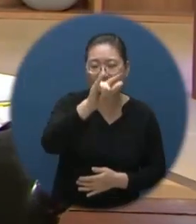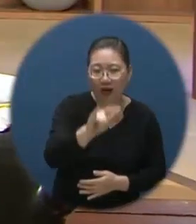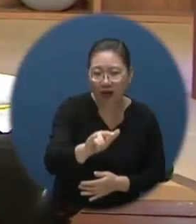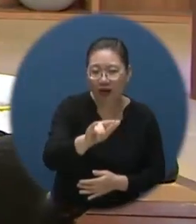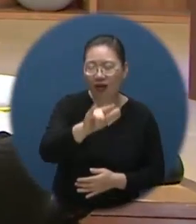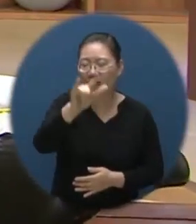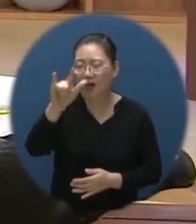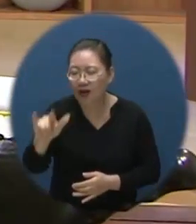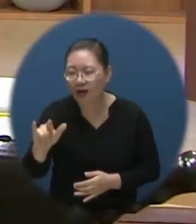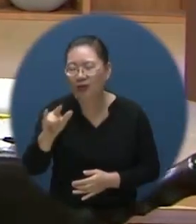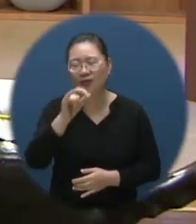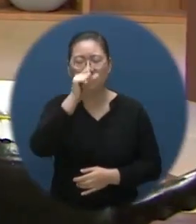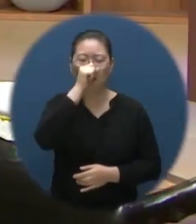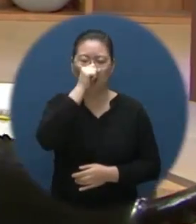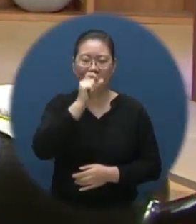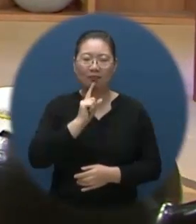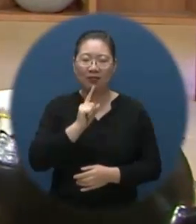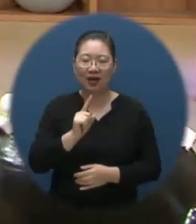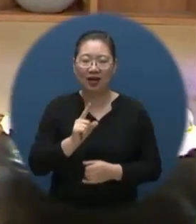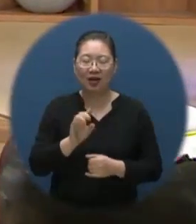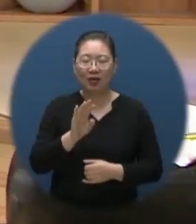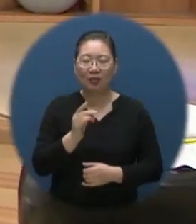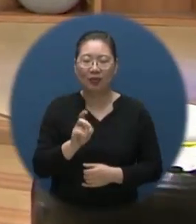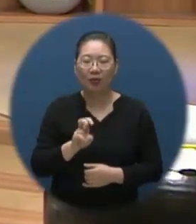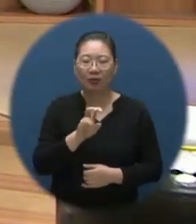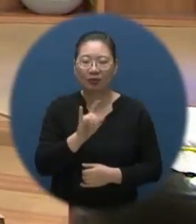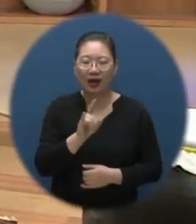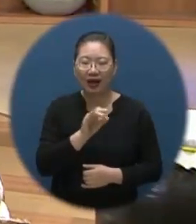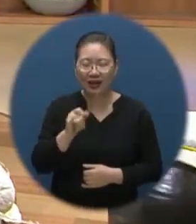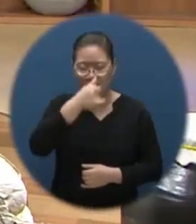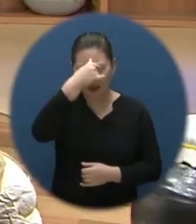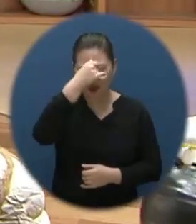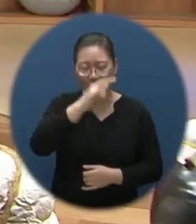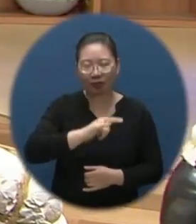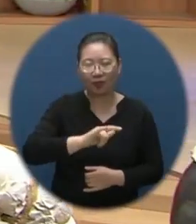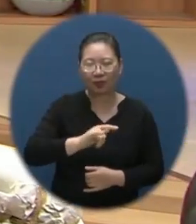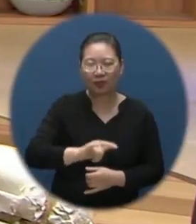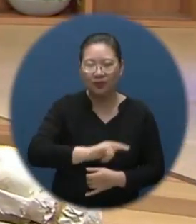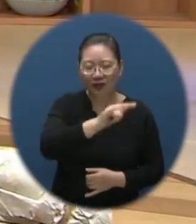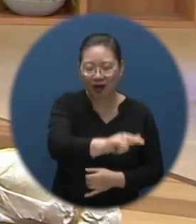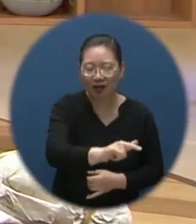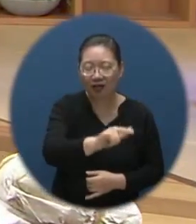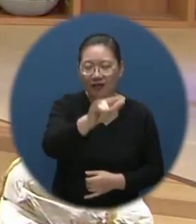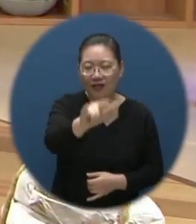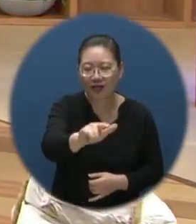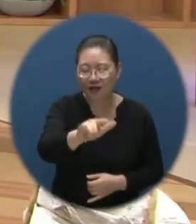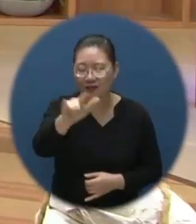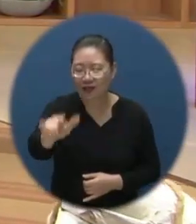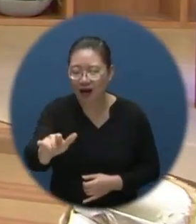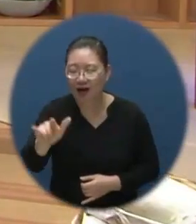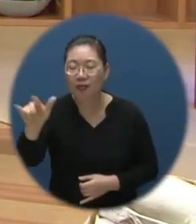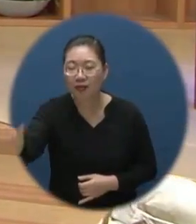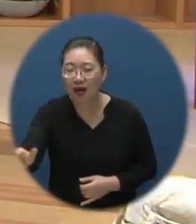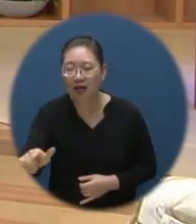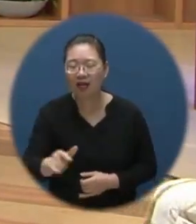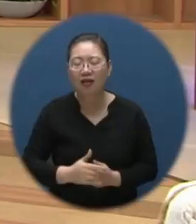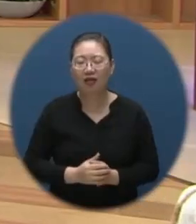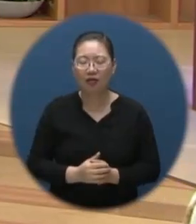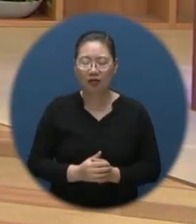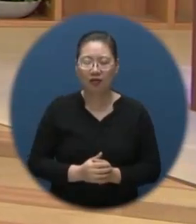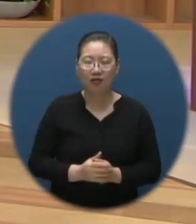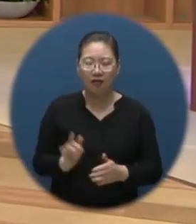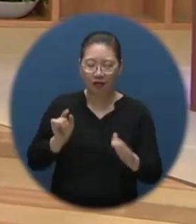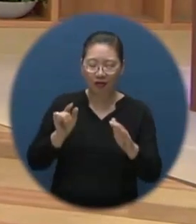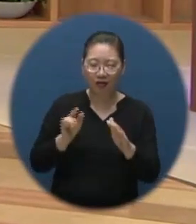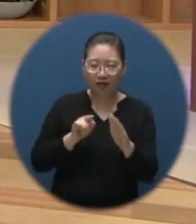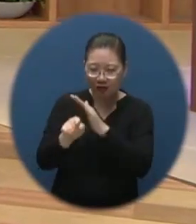그랬어요 저한테. 그래서 봄베이 인도까지 둘러서 그래 이제 들어갔죠. 들어가서